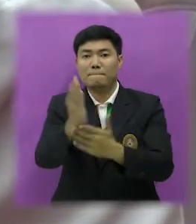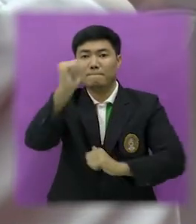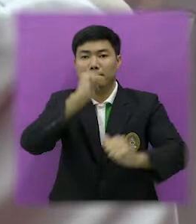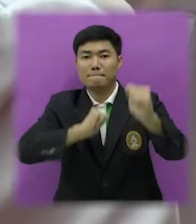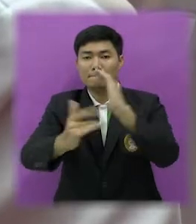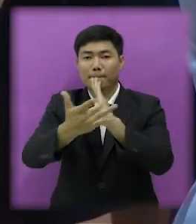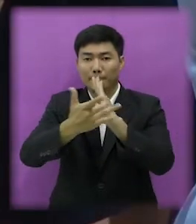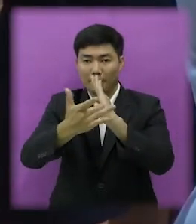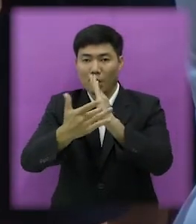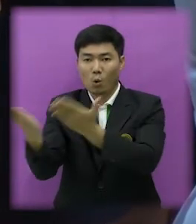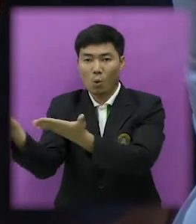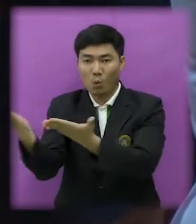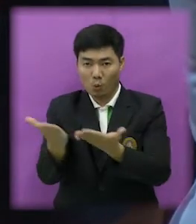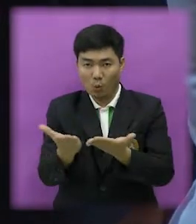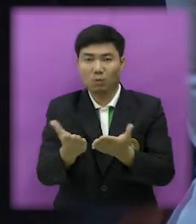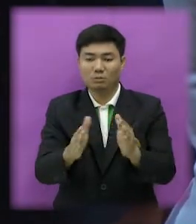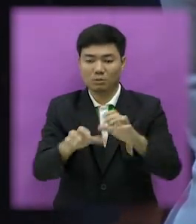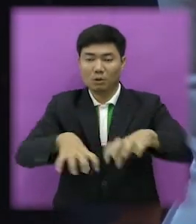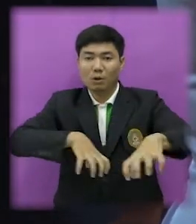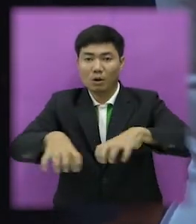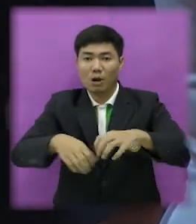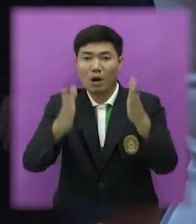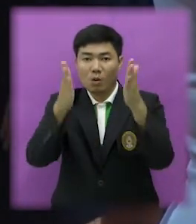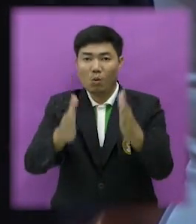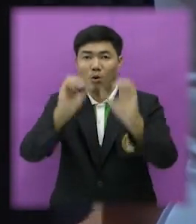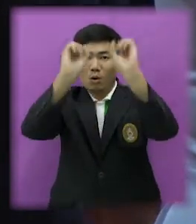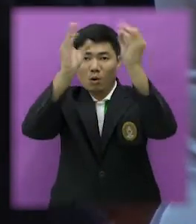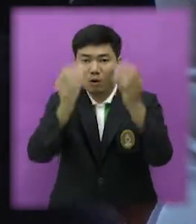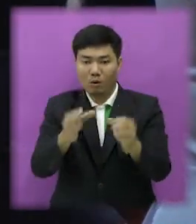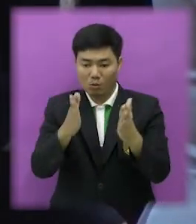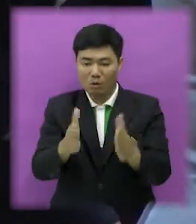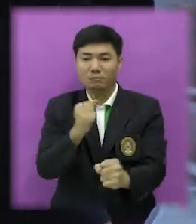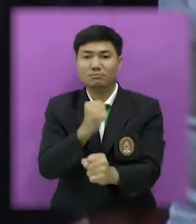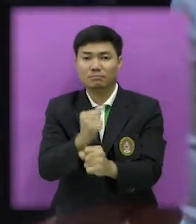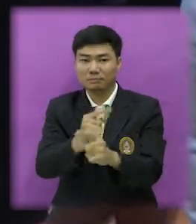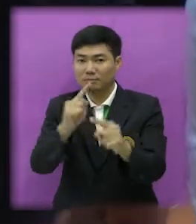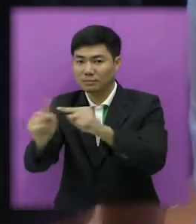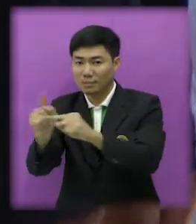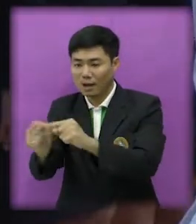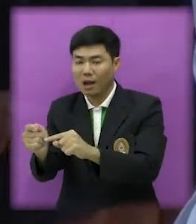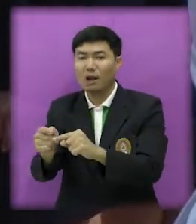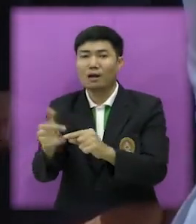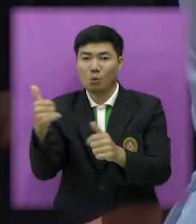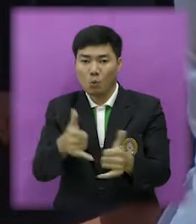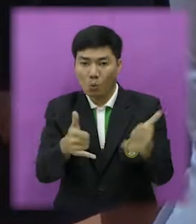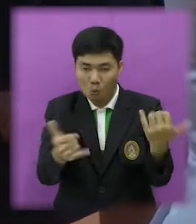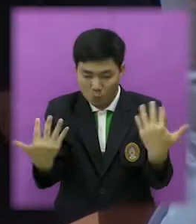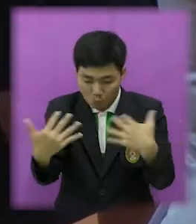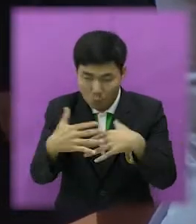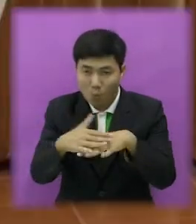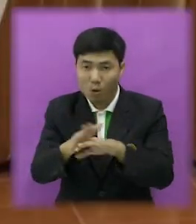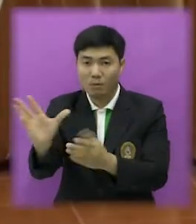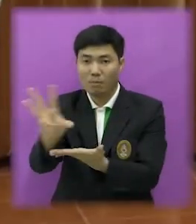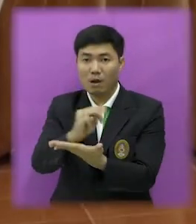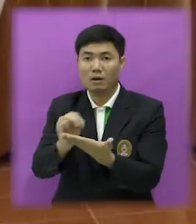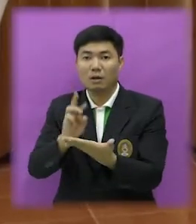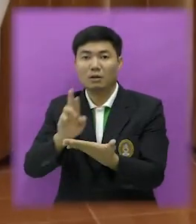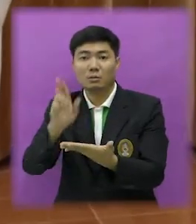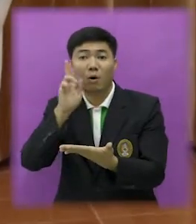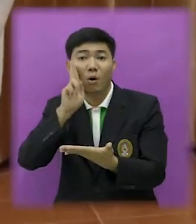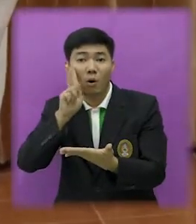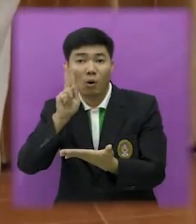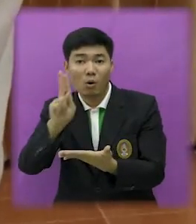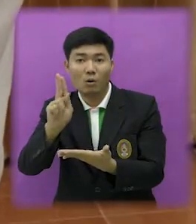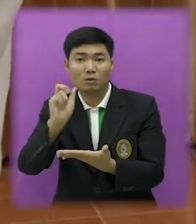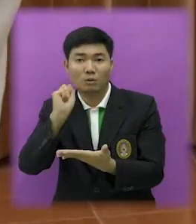และเทคโนโลยีนำคณะผู้บริหารคณาจารย์และบุคลากรคณะวิทยาศาสตร์และเทคโนโลยีมหาวิทยาลัยราชภัฏสกล